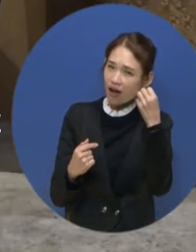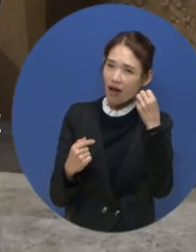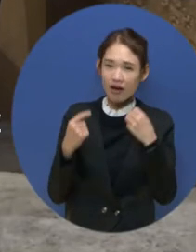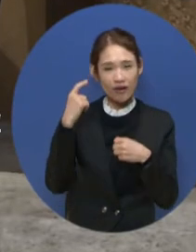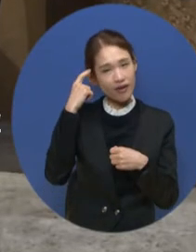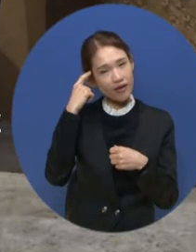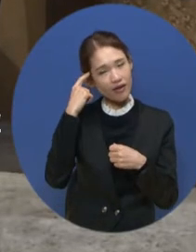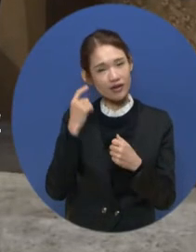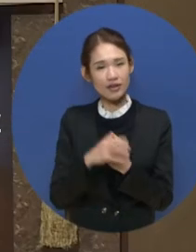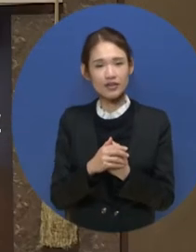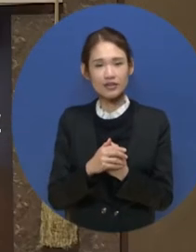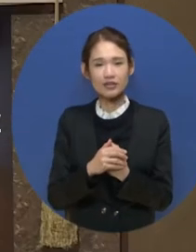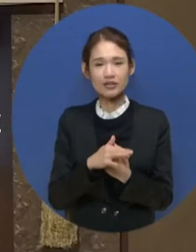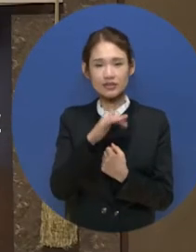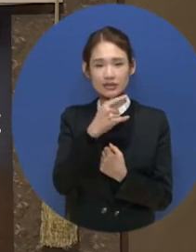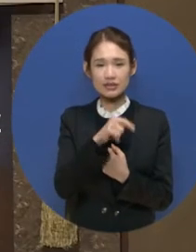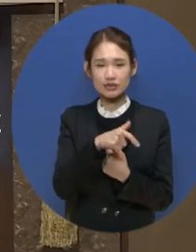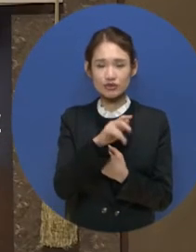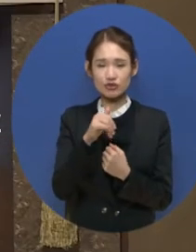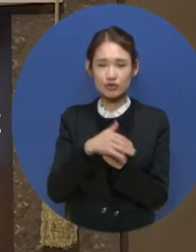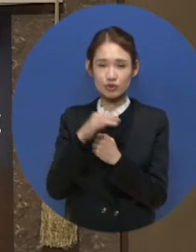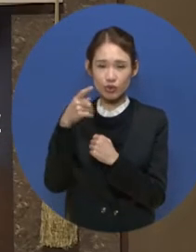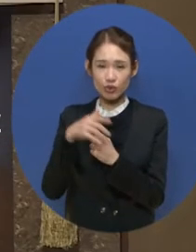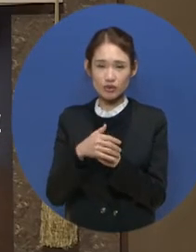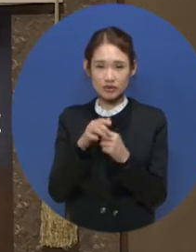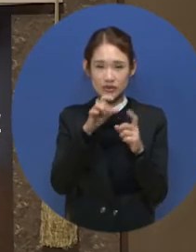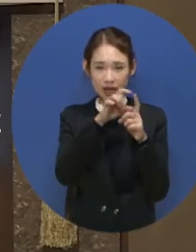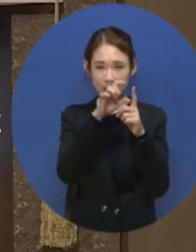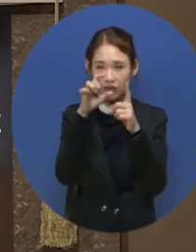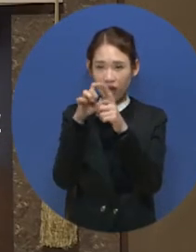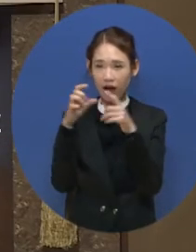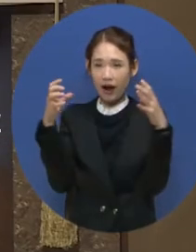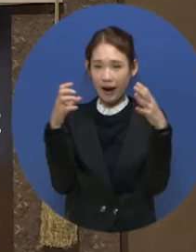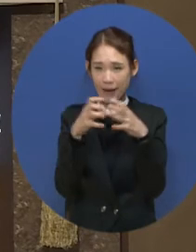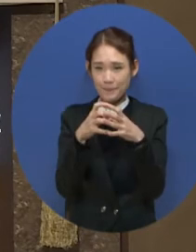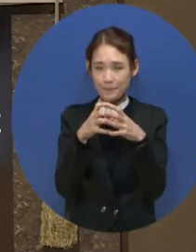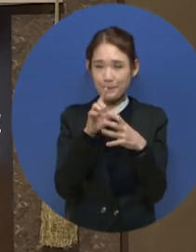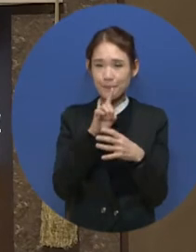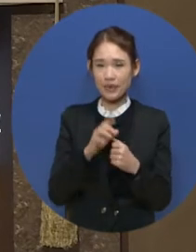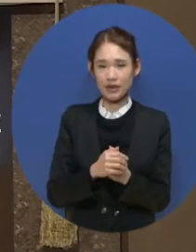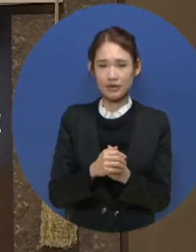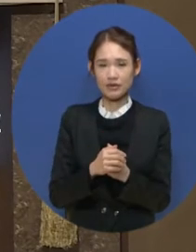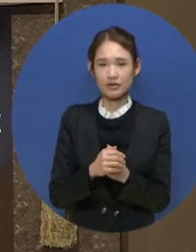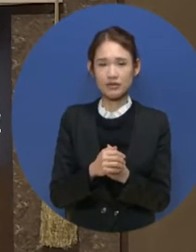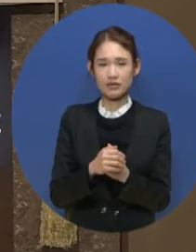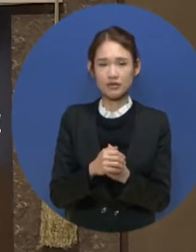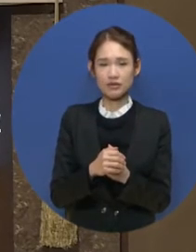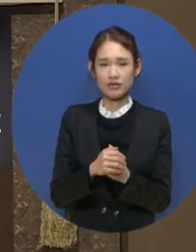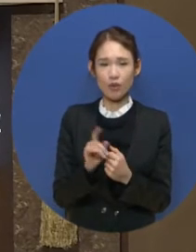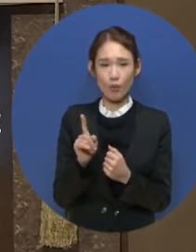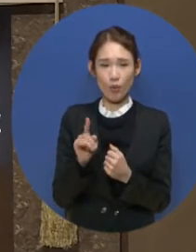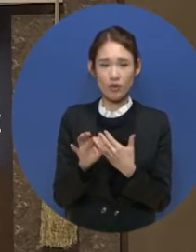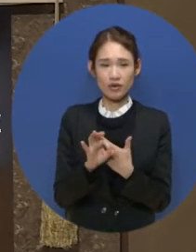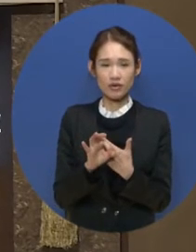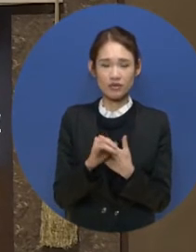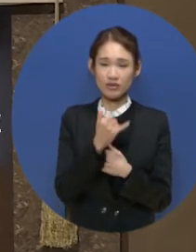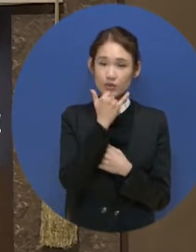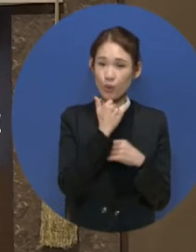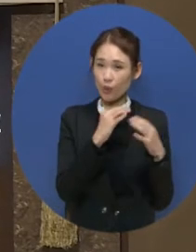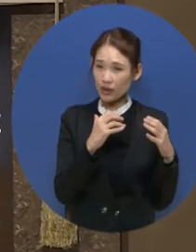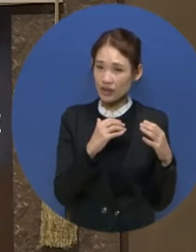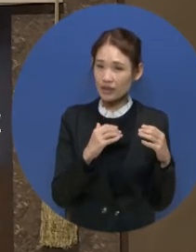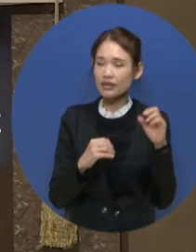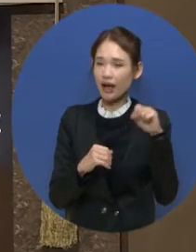내 이렇게 승우 좋아하고 도주 라는 단어를 2개를 마친 단어라 그런데 이제 거기 있어 하는 것은 뭐냐 이건 독일에서 들여온